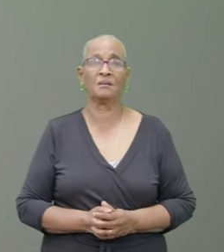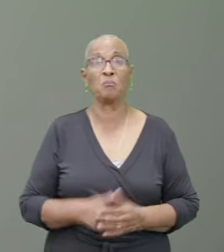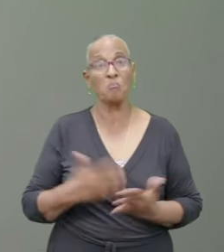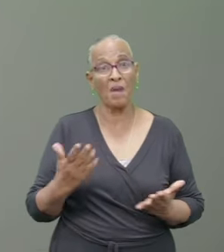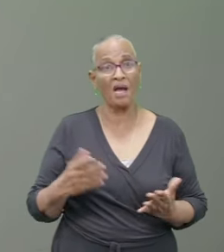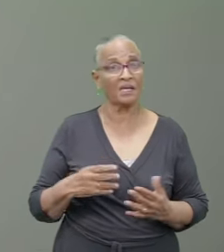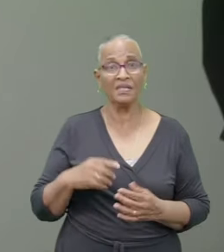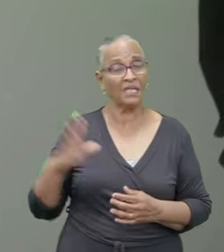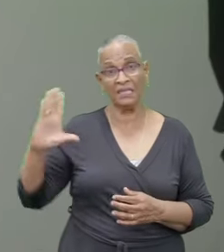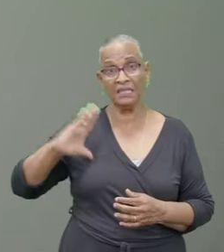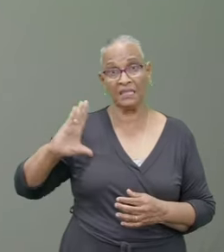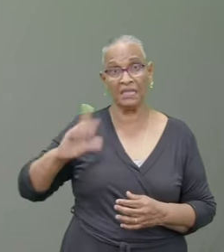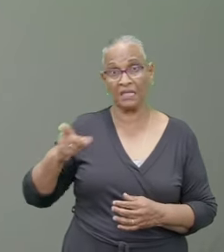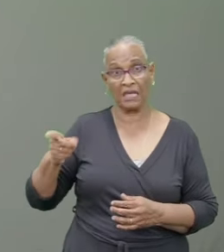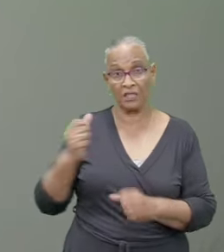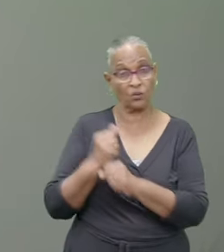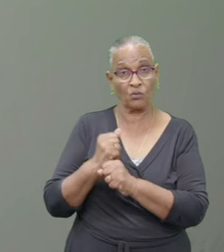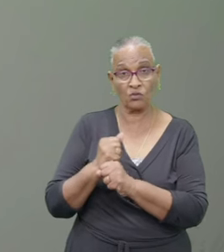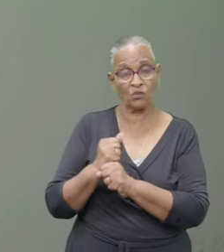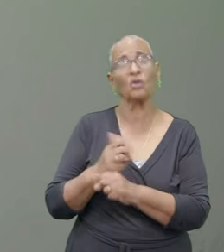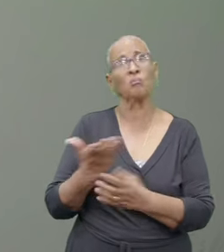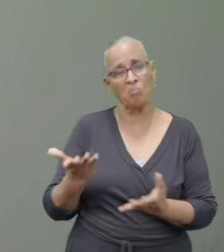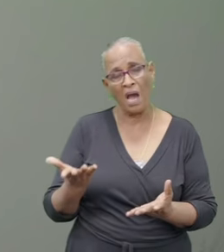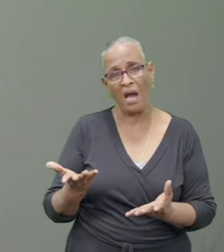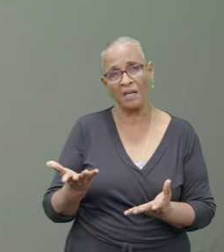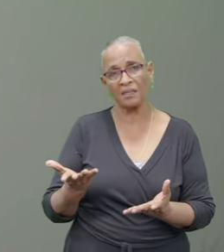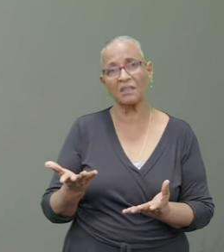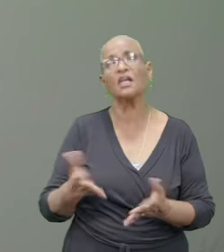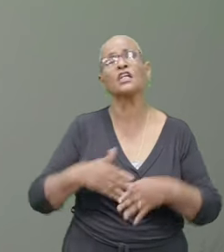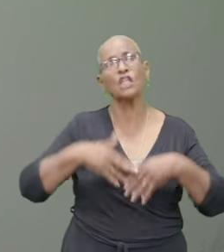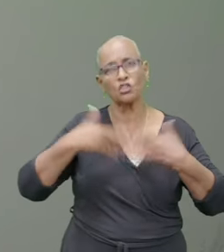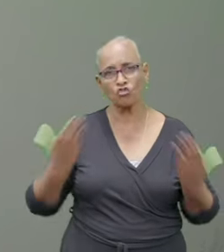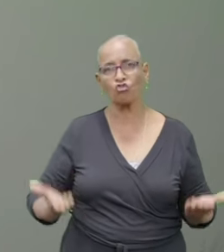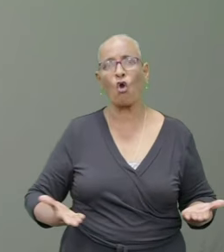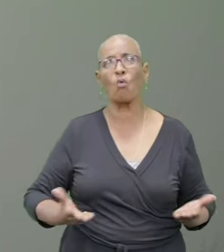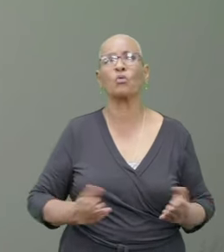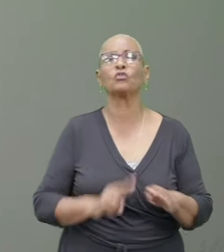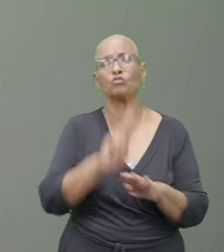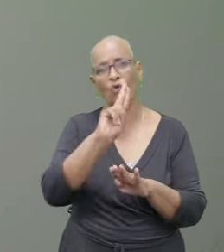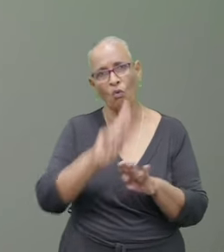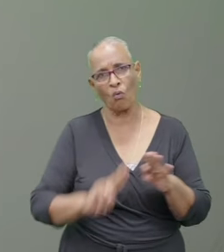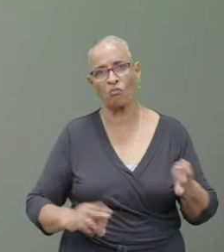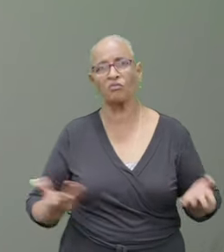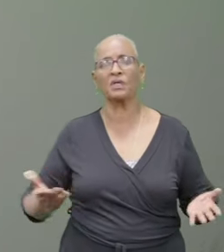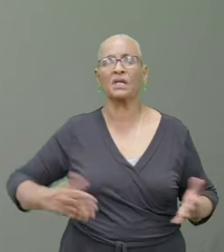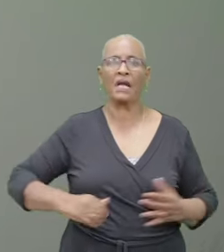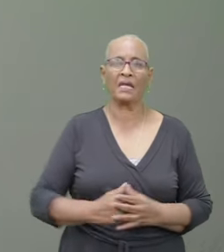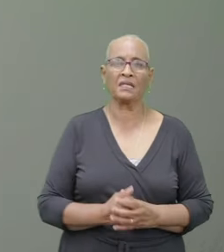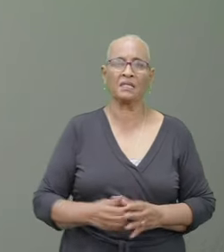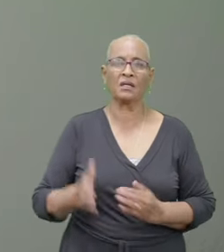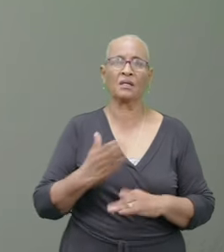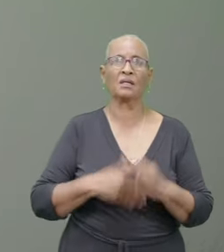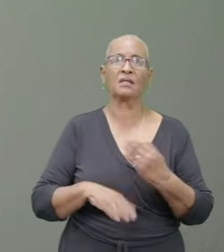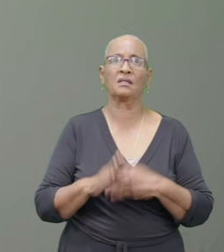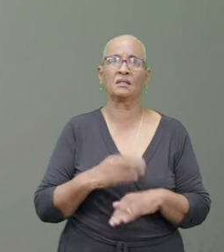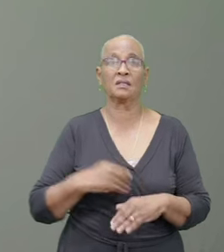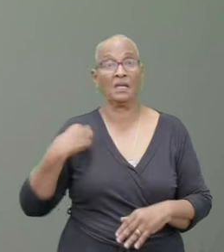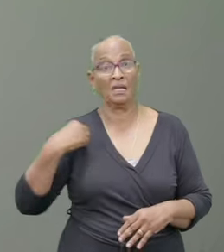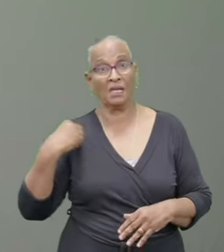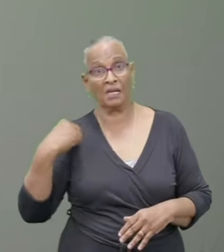der jaren, vanaf de jaren 80, heb je een verzelfstandigingstoelagen, een bewassingstoelagen, of